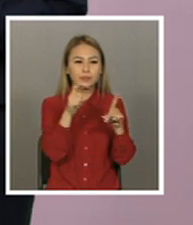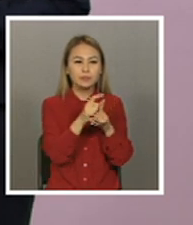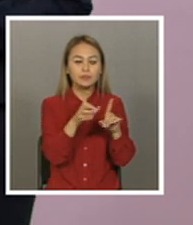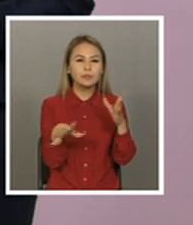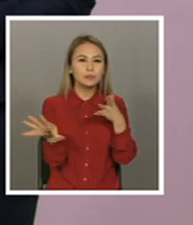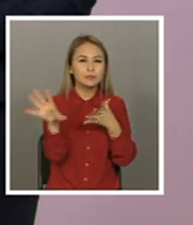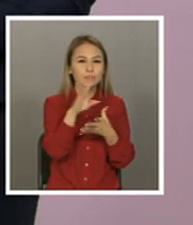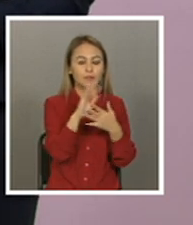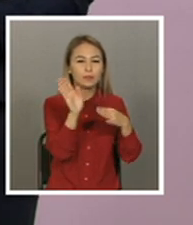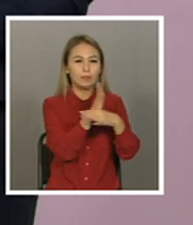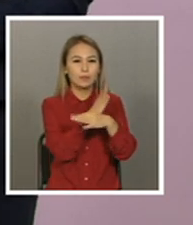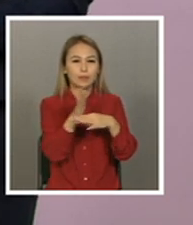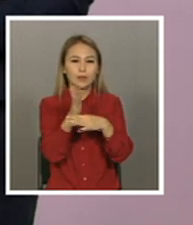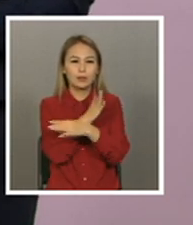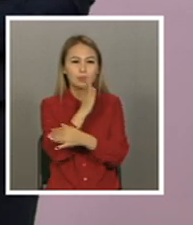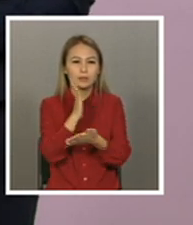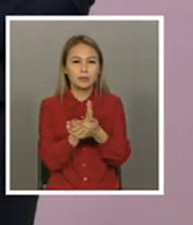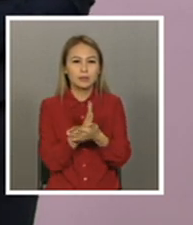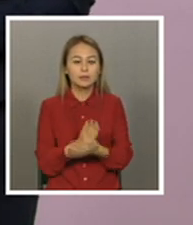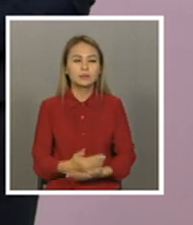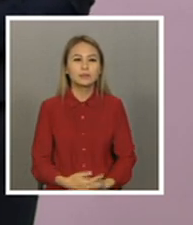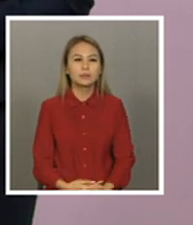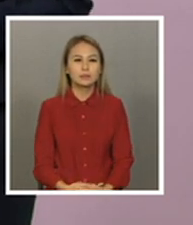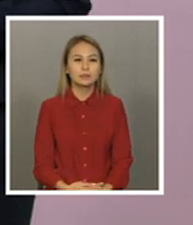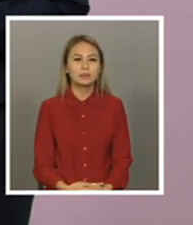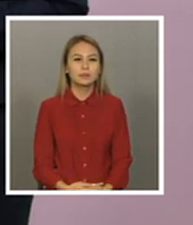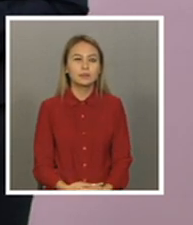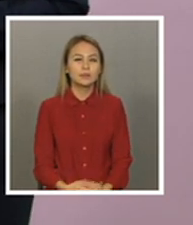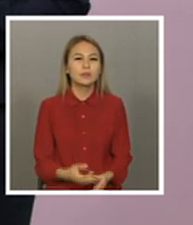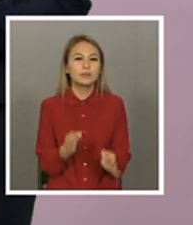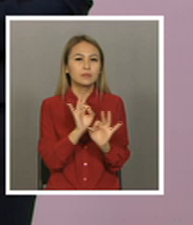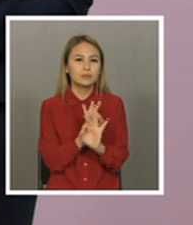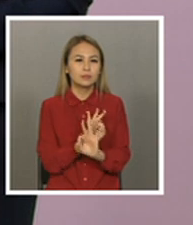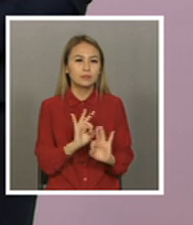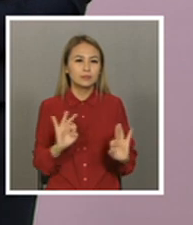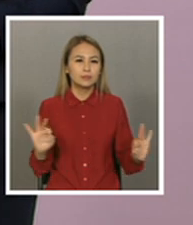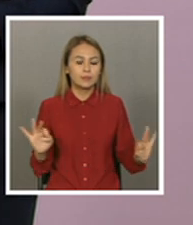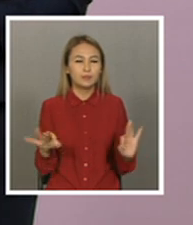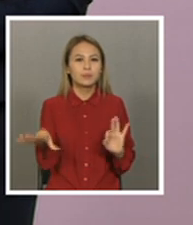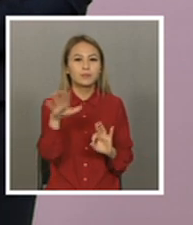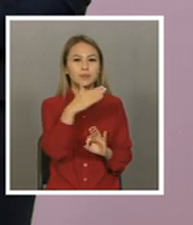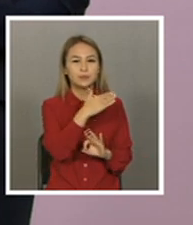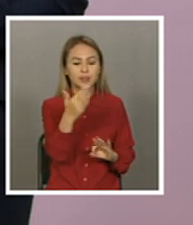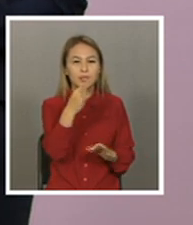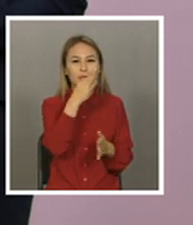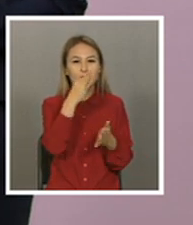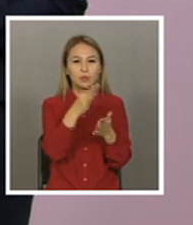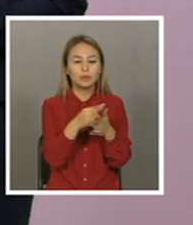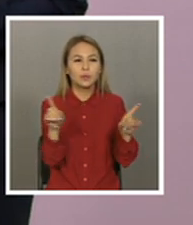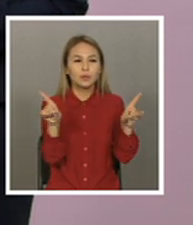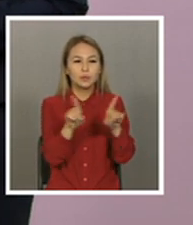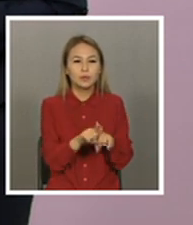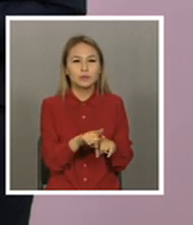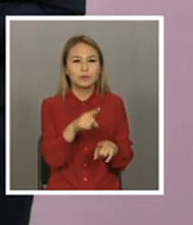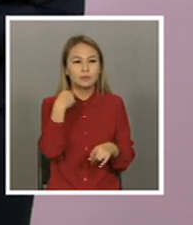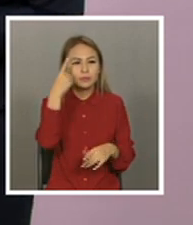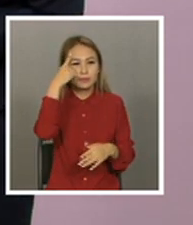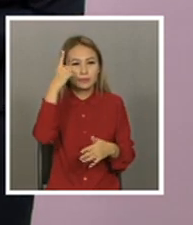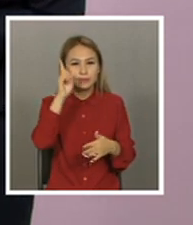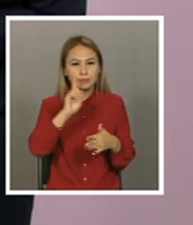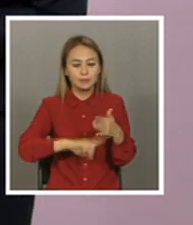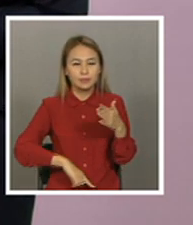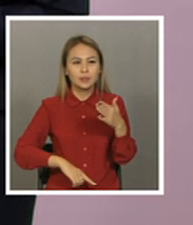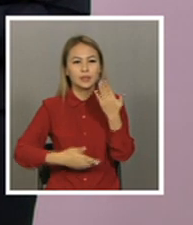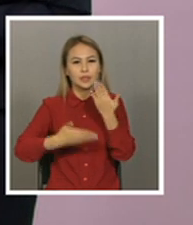барлық буынында кездесіп тұр екен. Жарайсыңдар. Сендердің де жауаптарың осындай деп ойлаймын.